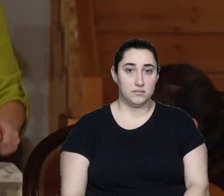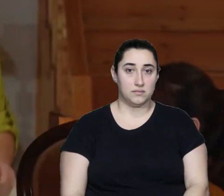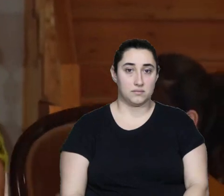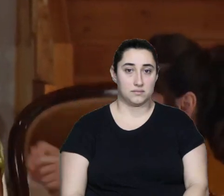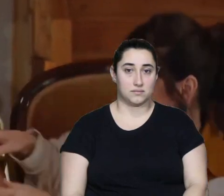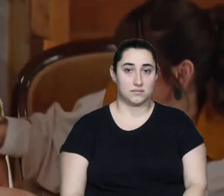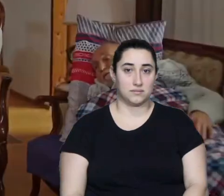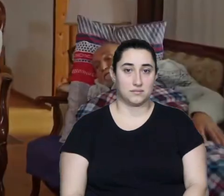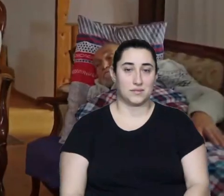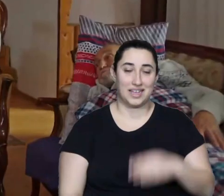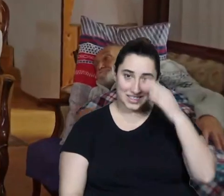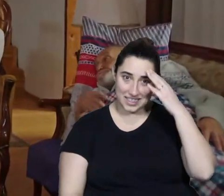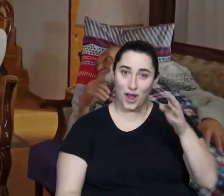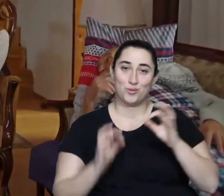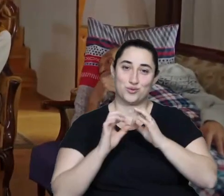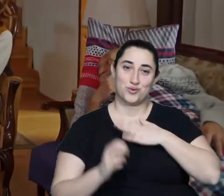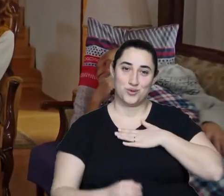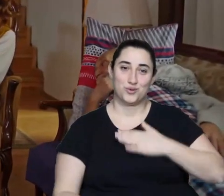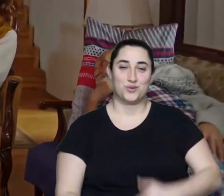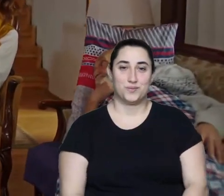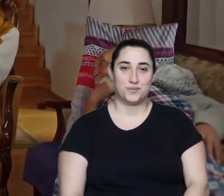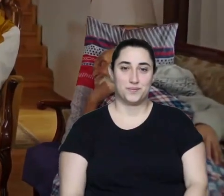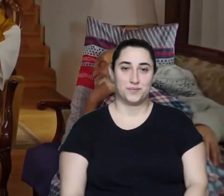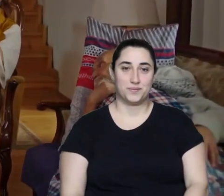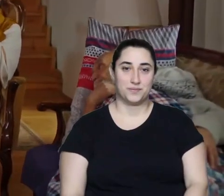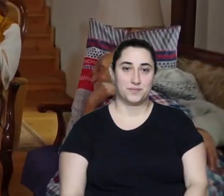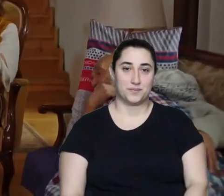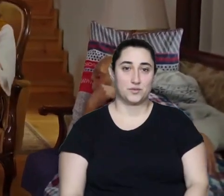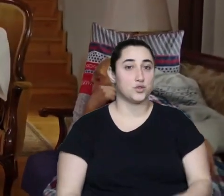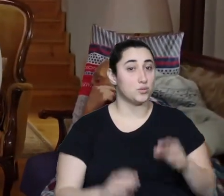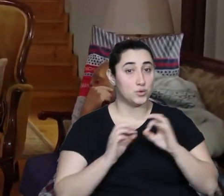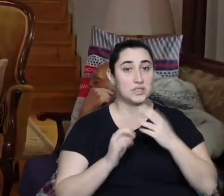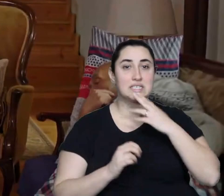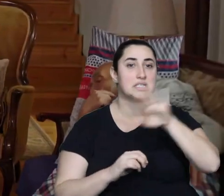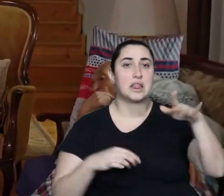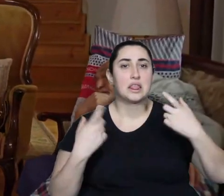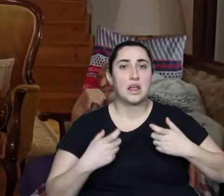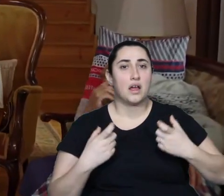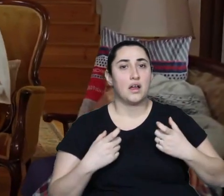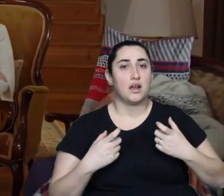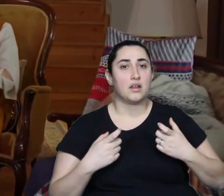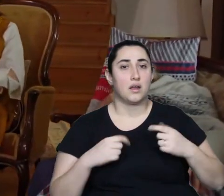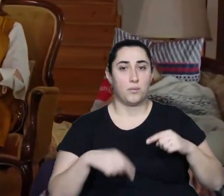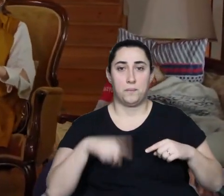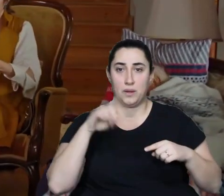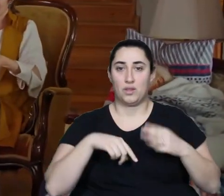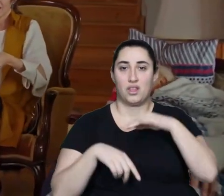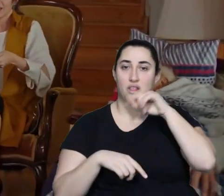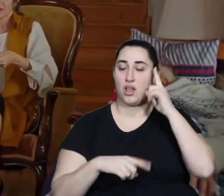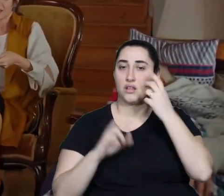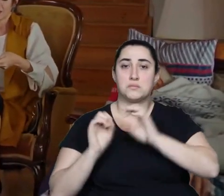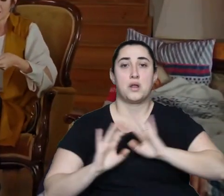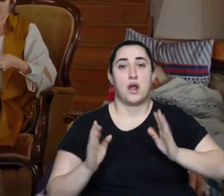salondaki koltukta yatıyor. Sağ ol Burcucuğum. Burcu, kızlar nerede? Yani böyle bir günde dedeni